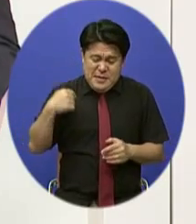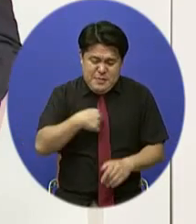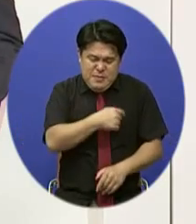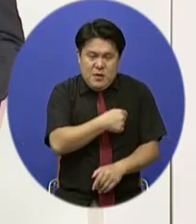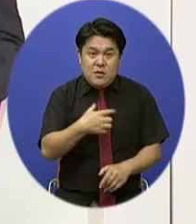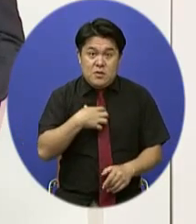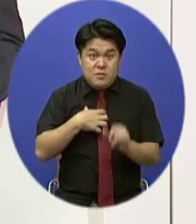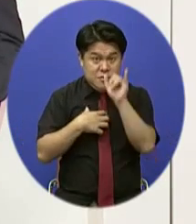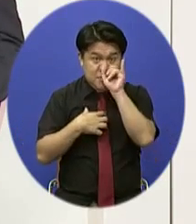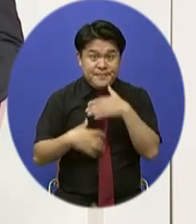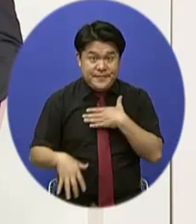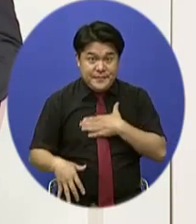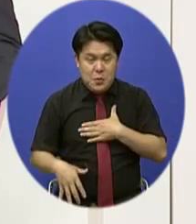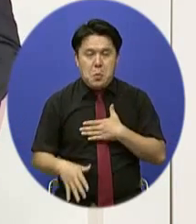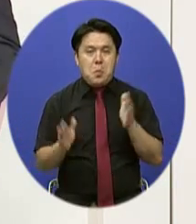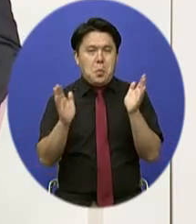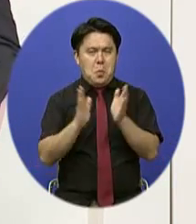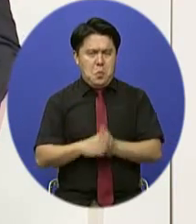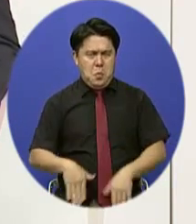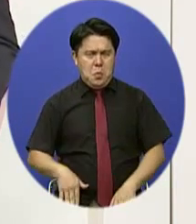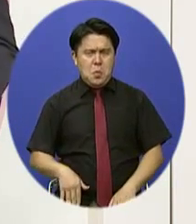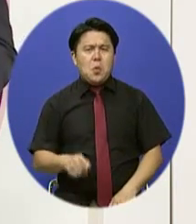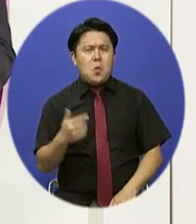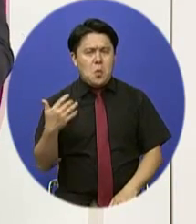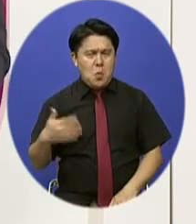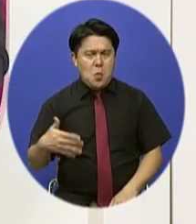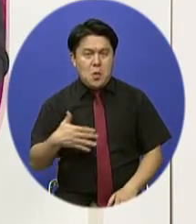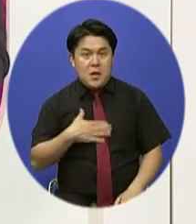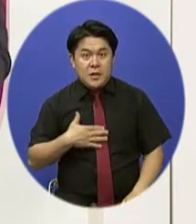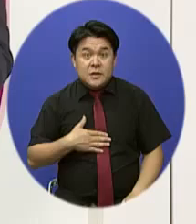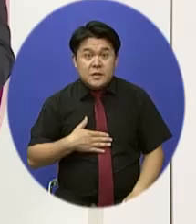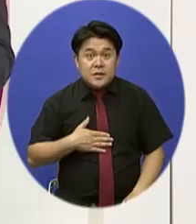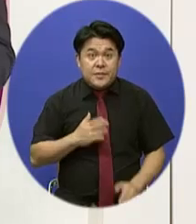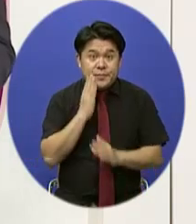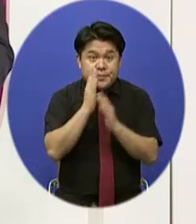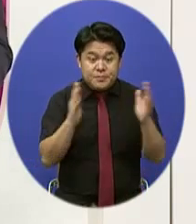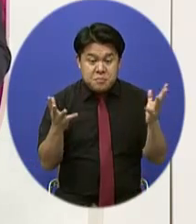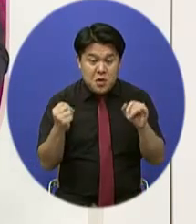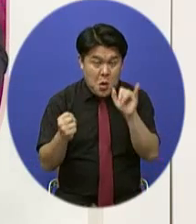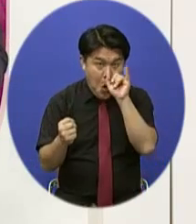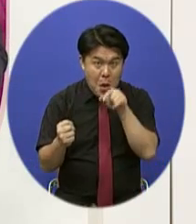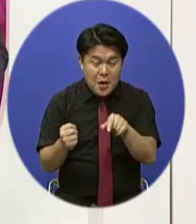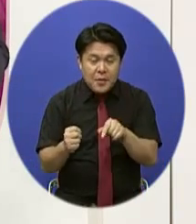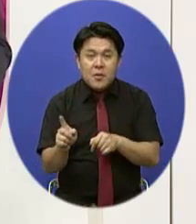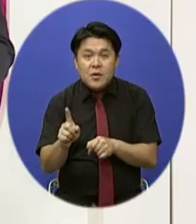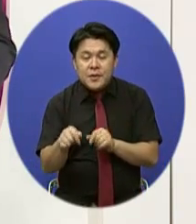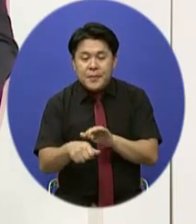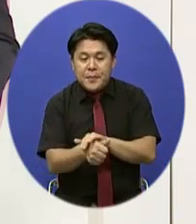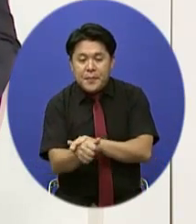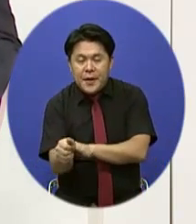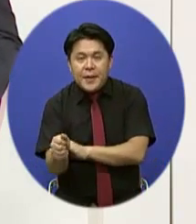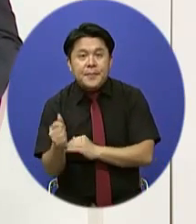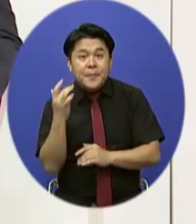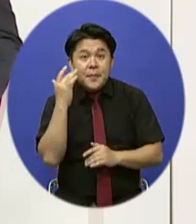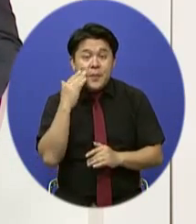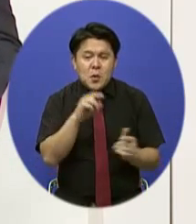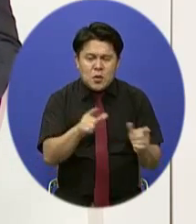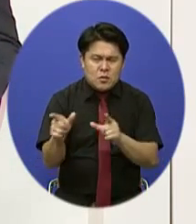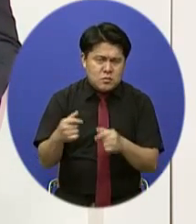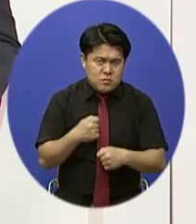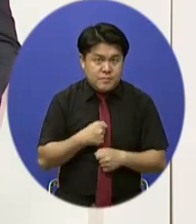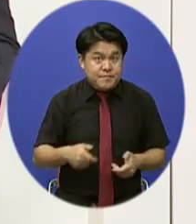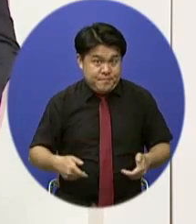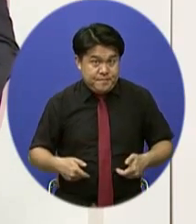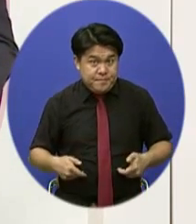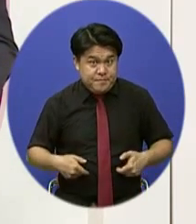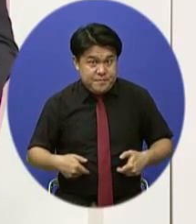그런 새로운 방법을 가르쳐주시네요. 네. 그렇습니다. 풀이 많은 지역에는 항상 뱀과 벌을 조심해야 하는데요. 한 해